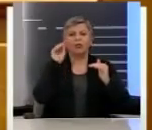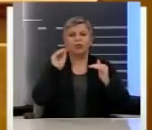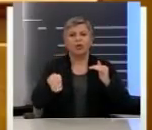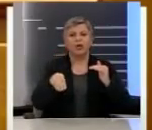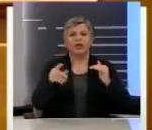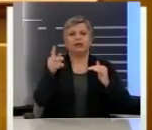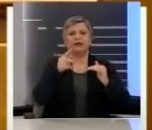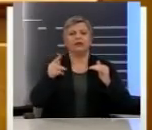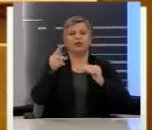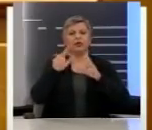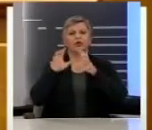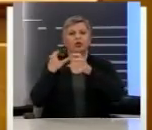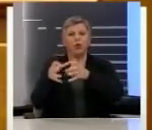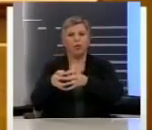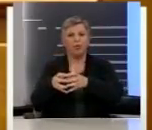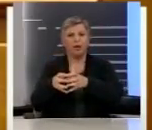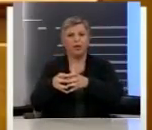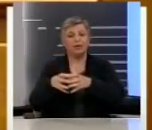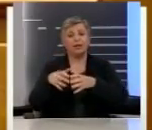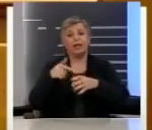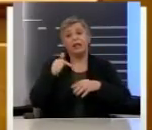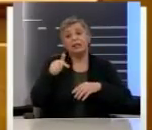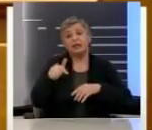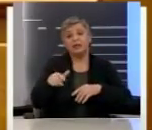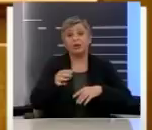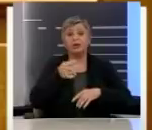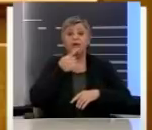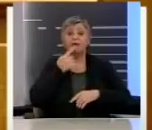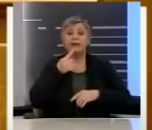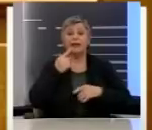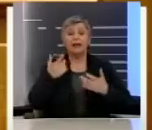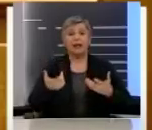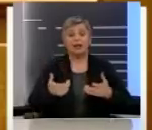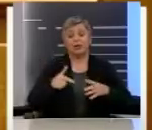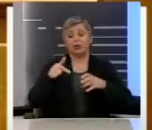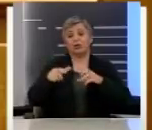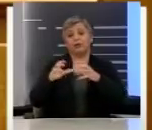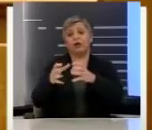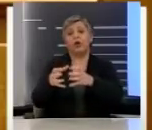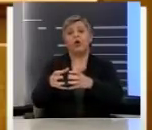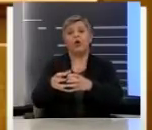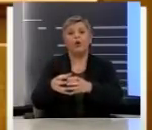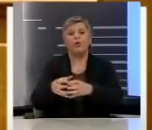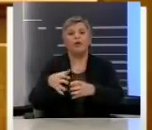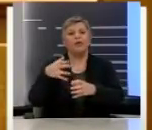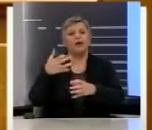ομάδων, με στολές μεταφυσικές, πατριωτικές ή ό,τι άλλο θέλετε.